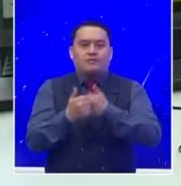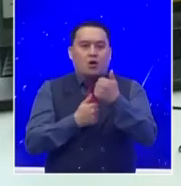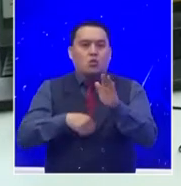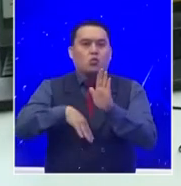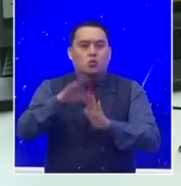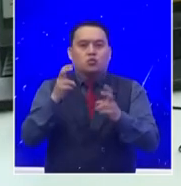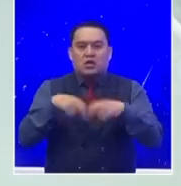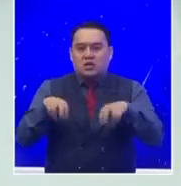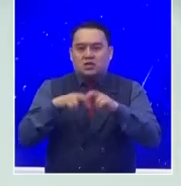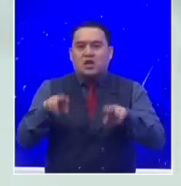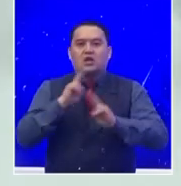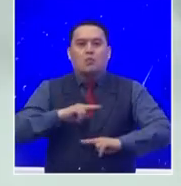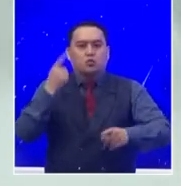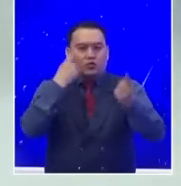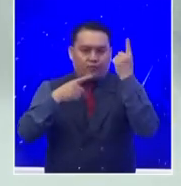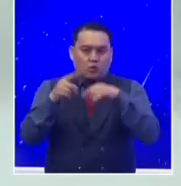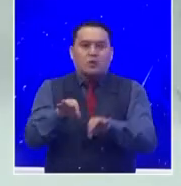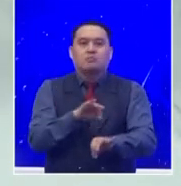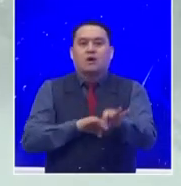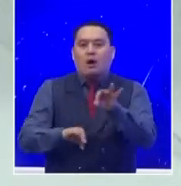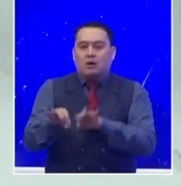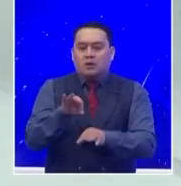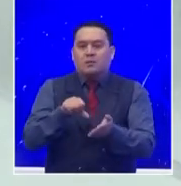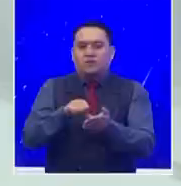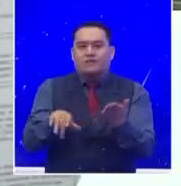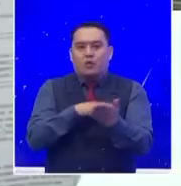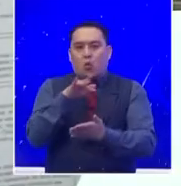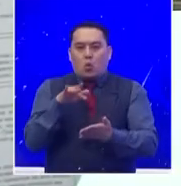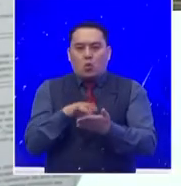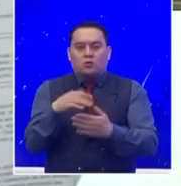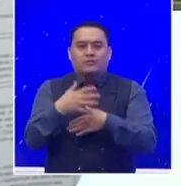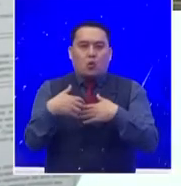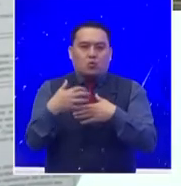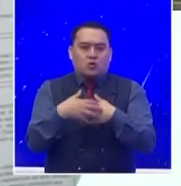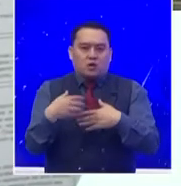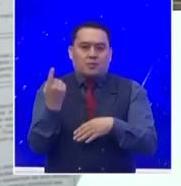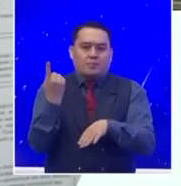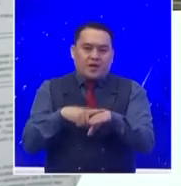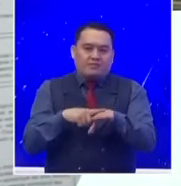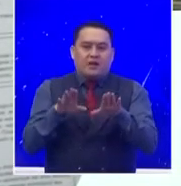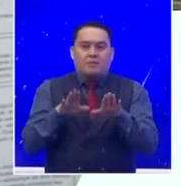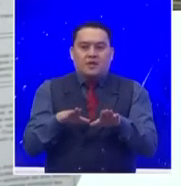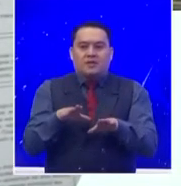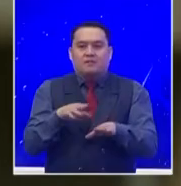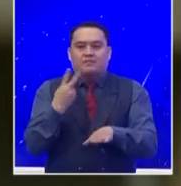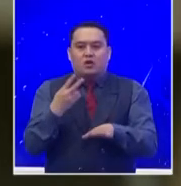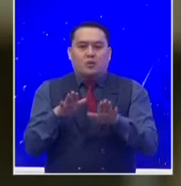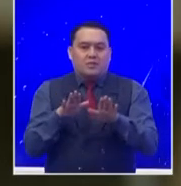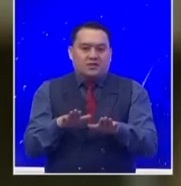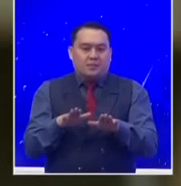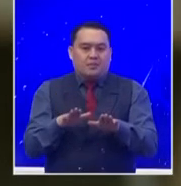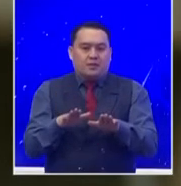лучших исследовательских работ и творческих проектов в Зерде, проходившем в городе Щучинск, девочки завоевали гран-при, а Никита занял второе